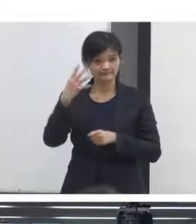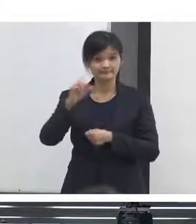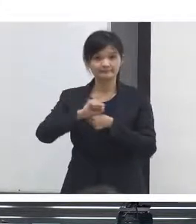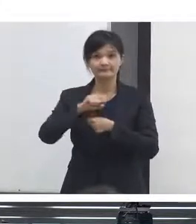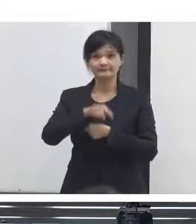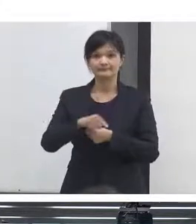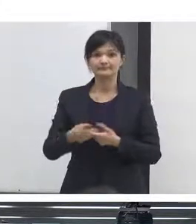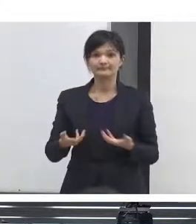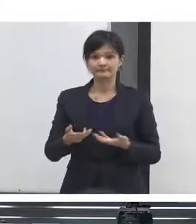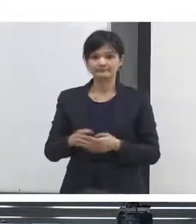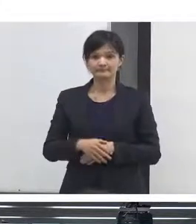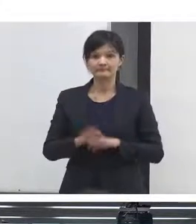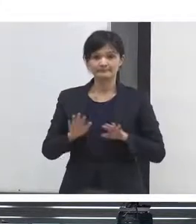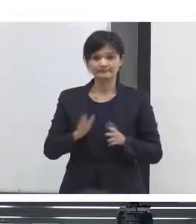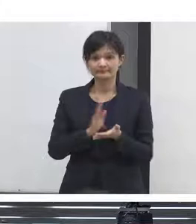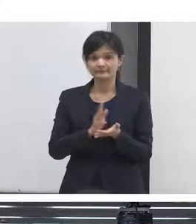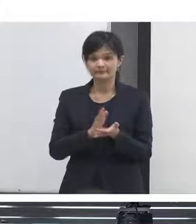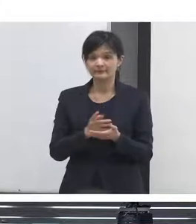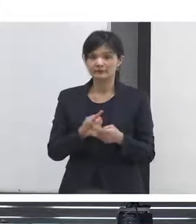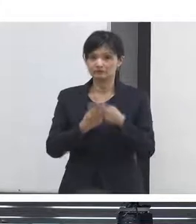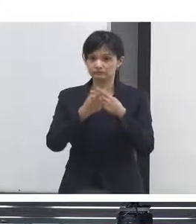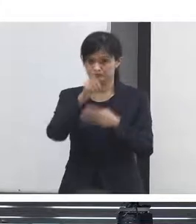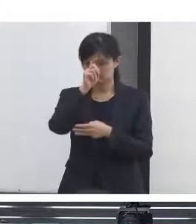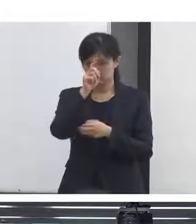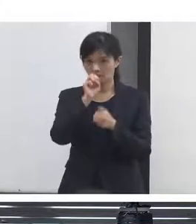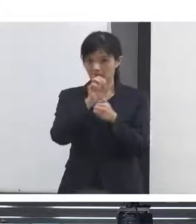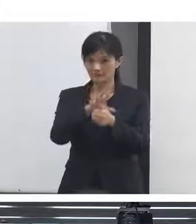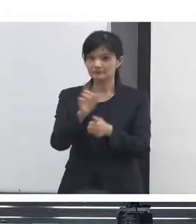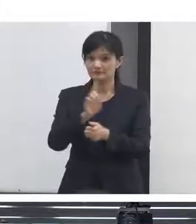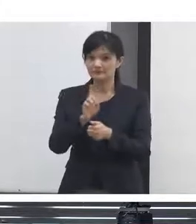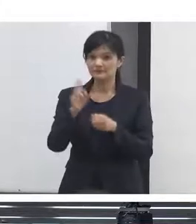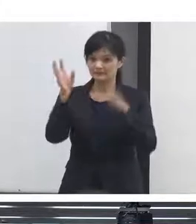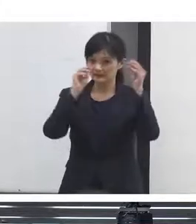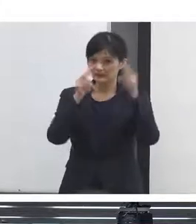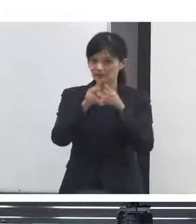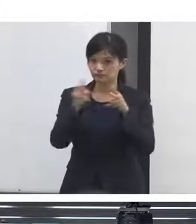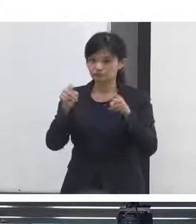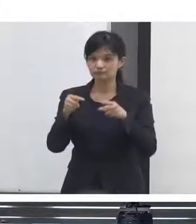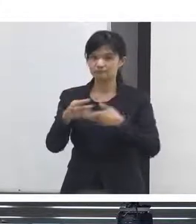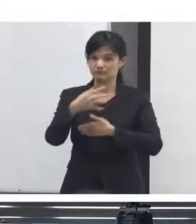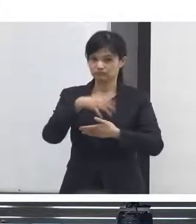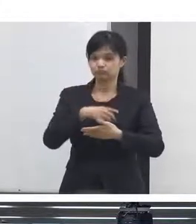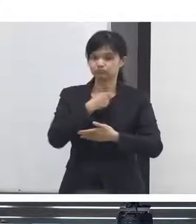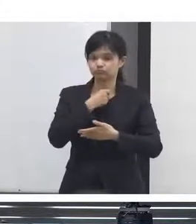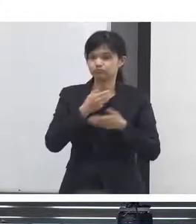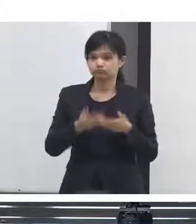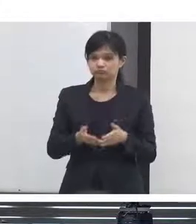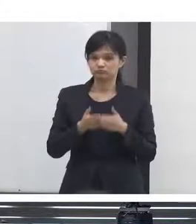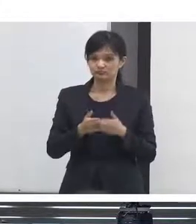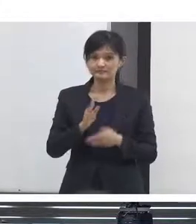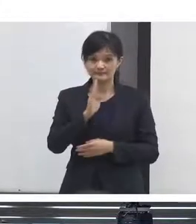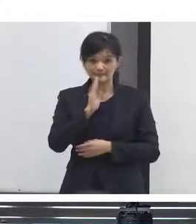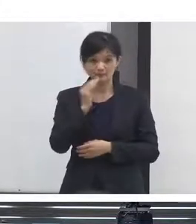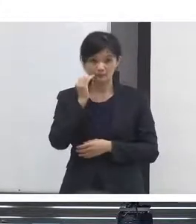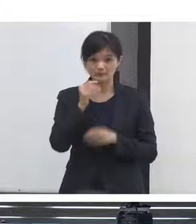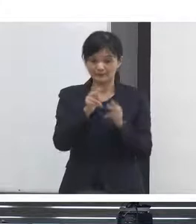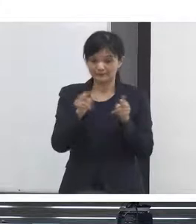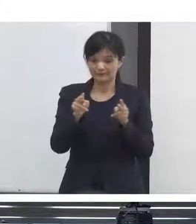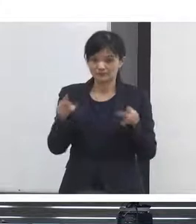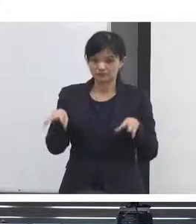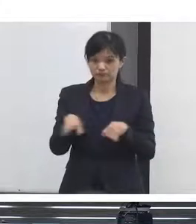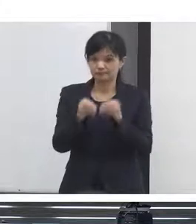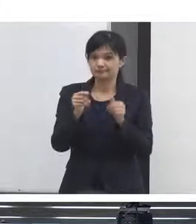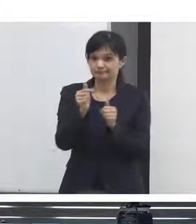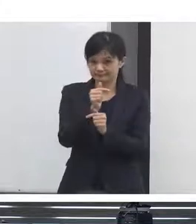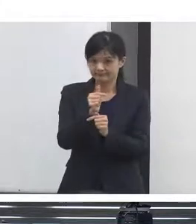这个演讲里面大概就是在讲说，当然这个资料语汇呢，在资料整合的重要性，有很好的资料语汇的标准语汇的话，我们就可以把很多的资料串